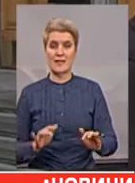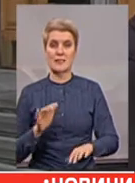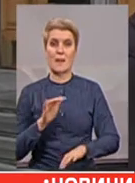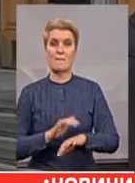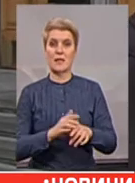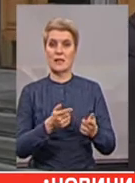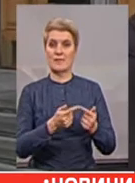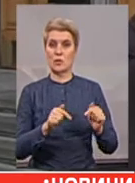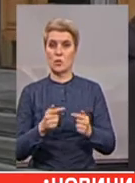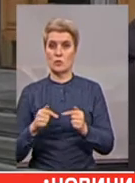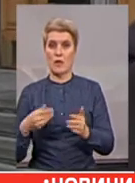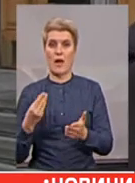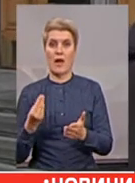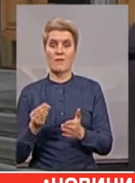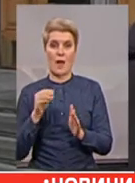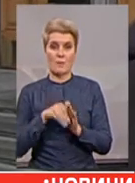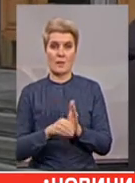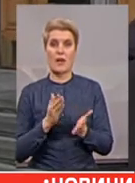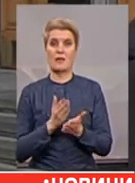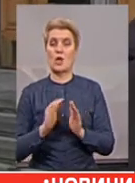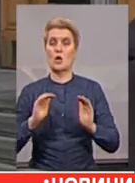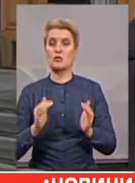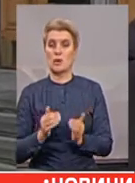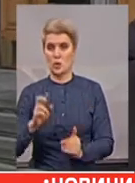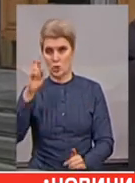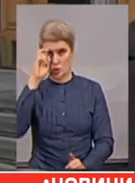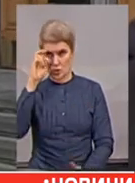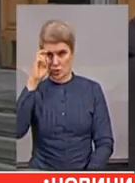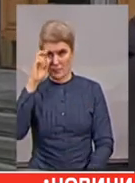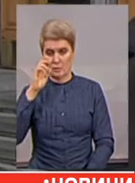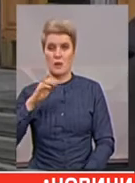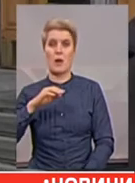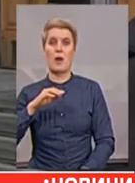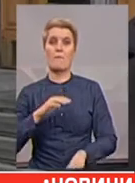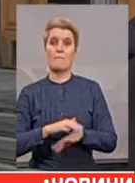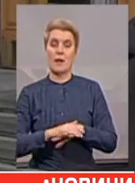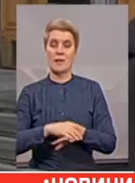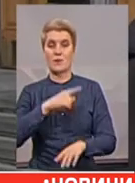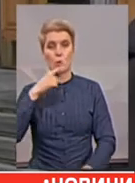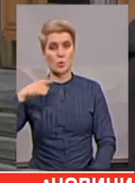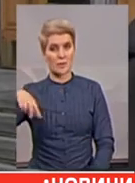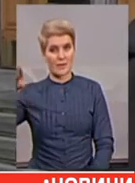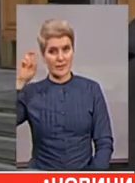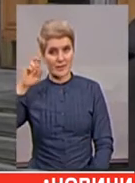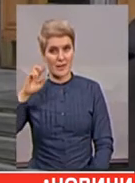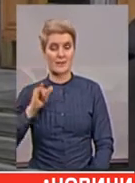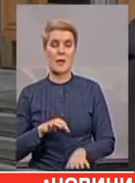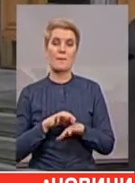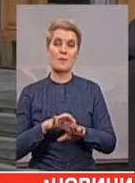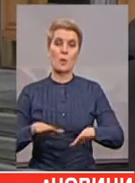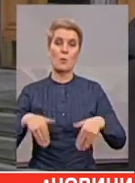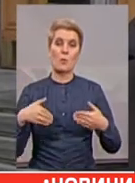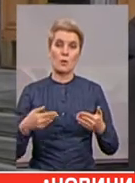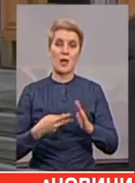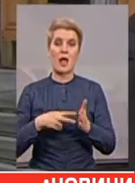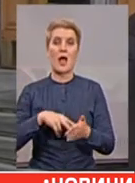України, у капіталі яких є частка державних банків Російської Федерації, та негайно внести пропозицію щодо запровадження